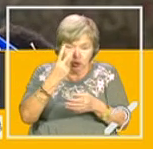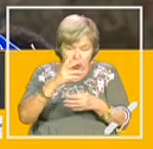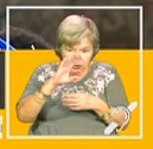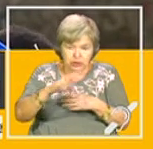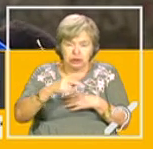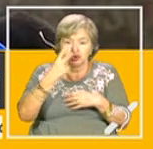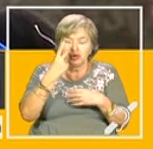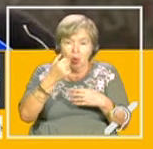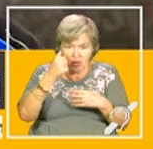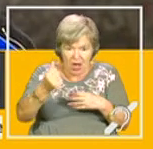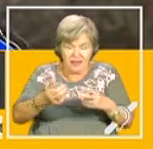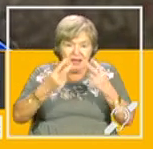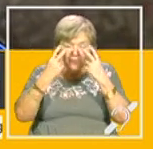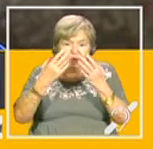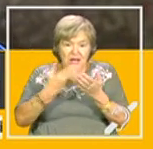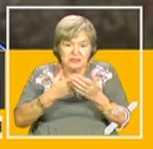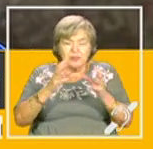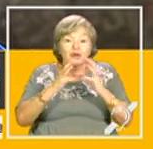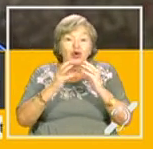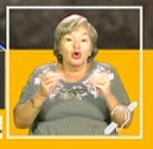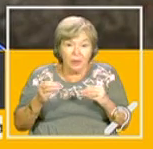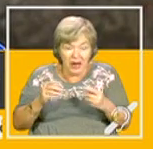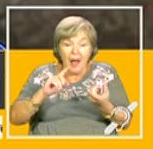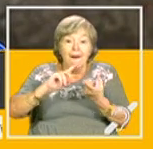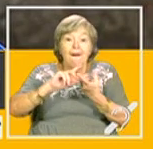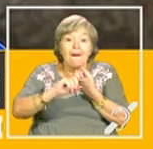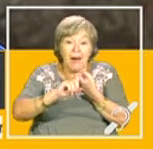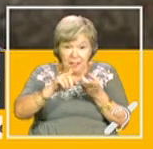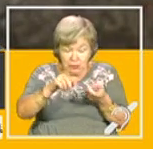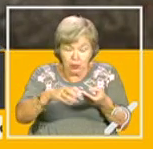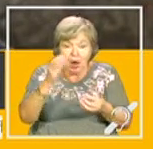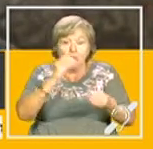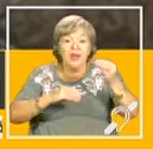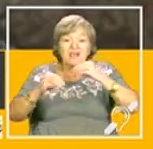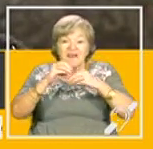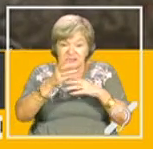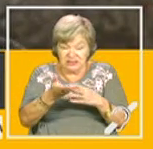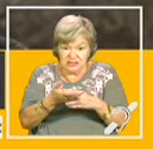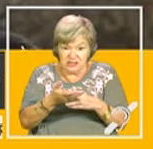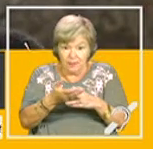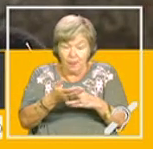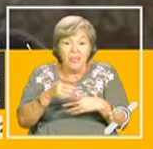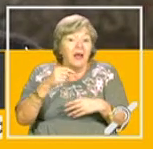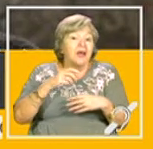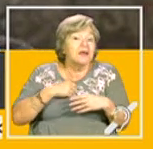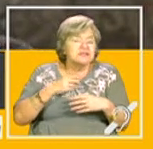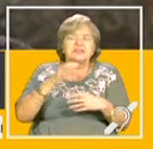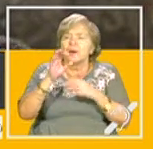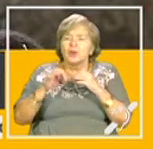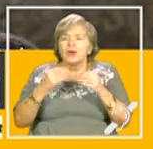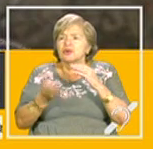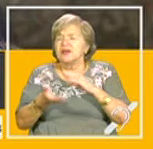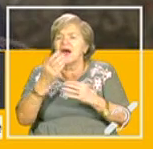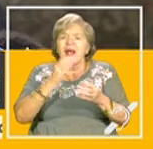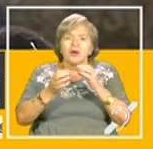2025-2026 sunt cei mai importanți pentru România în ceea ce privește investițiile, fiindcă avem componentele din PNRR și, cum bine